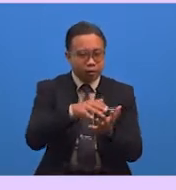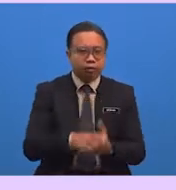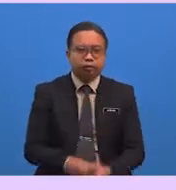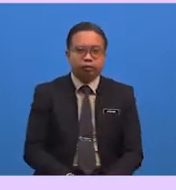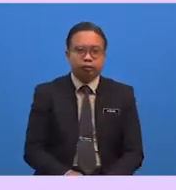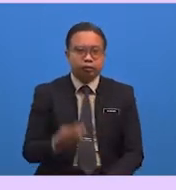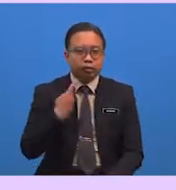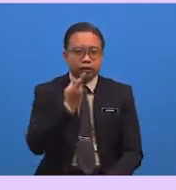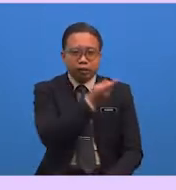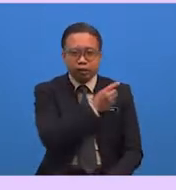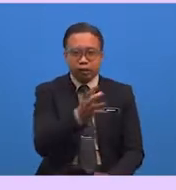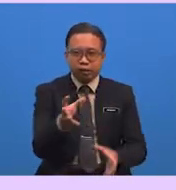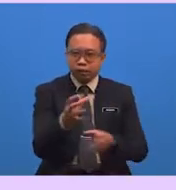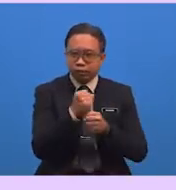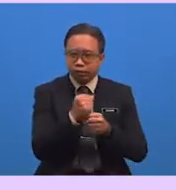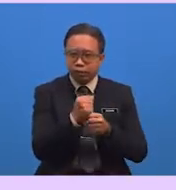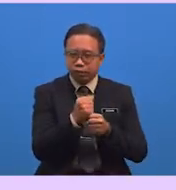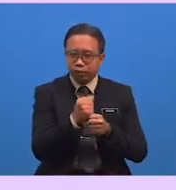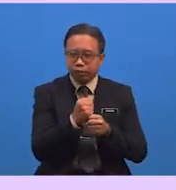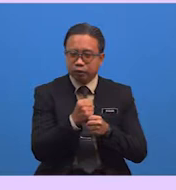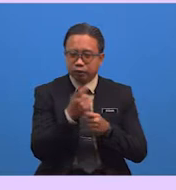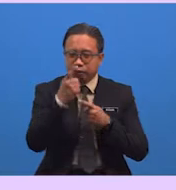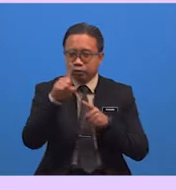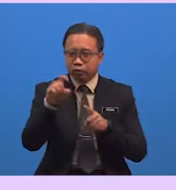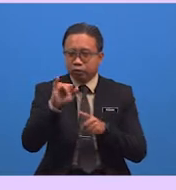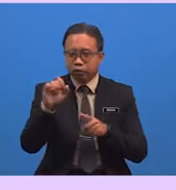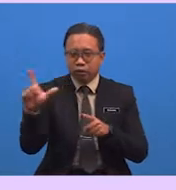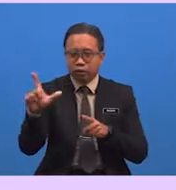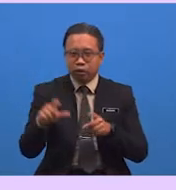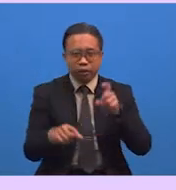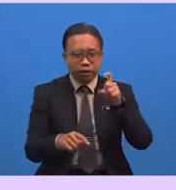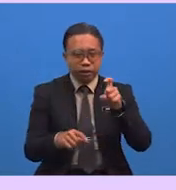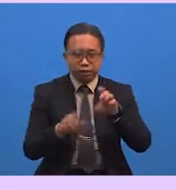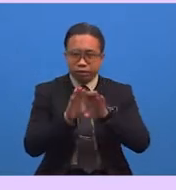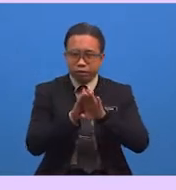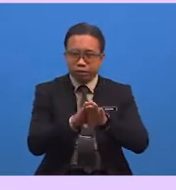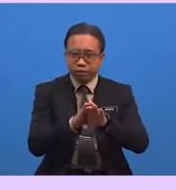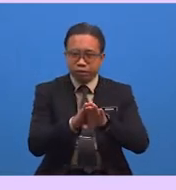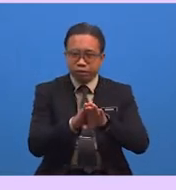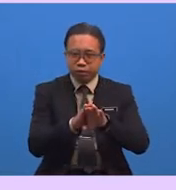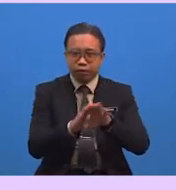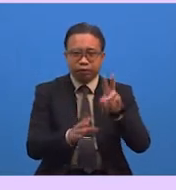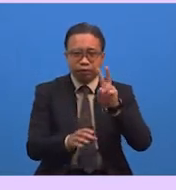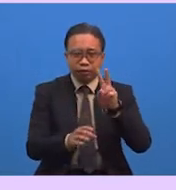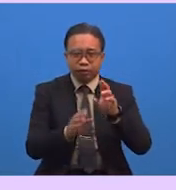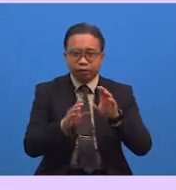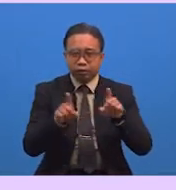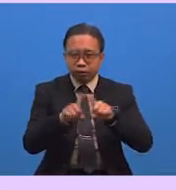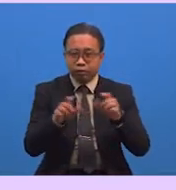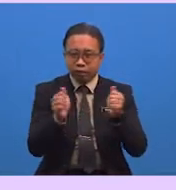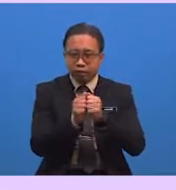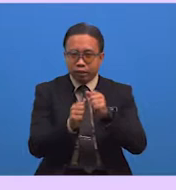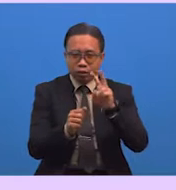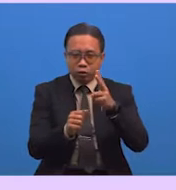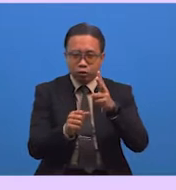kalkulator, kita dapati jawapannya ialah X sama dengan 12